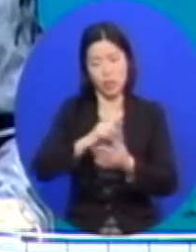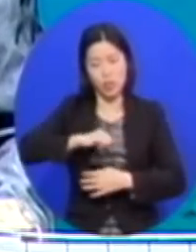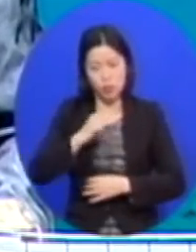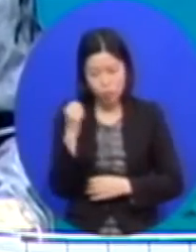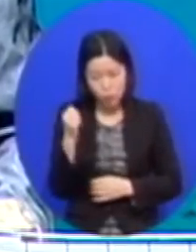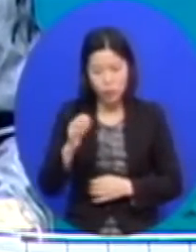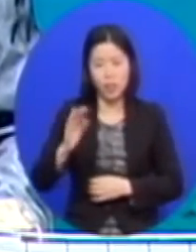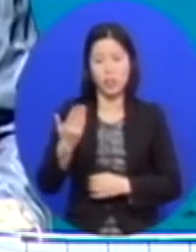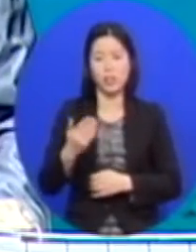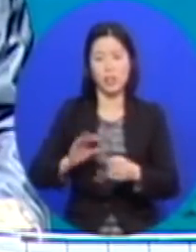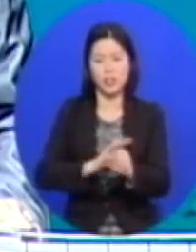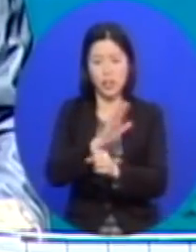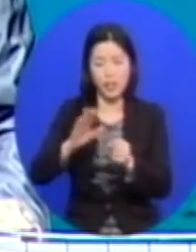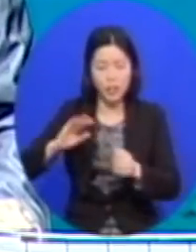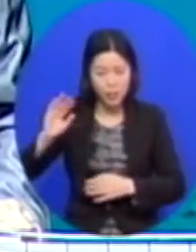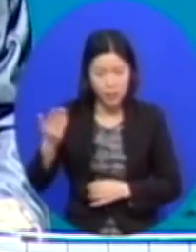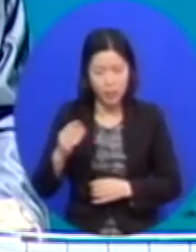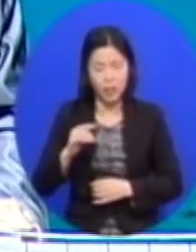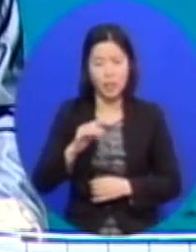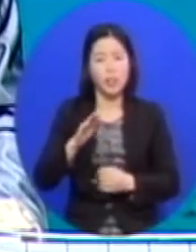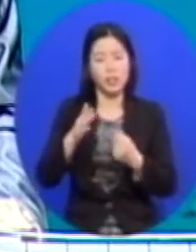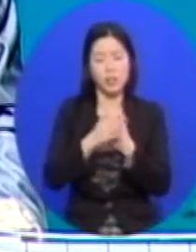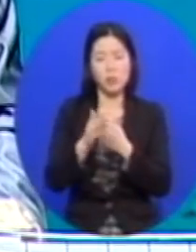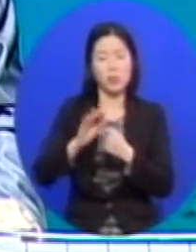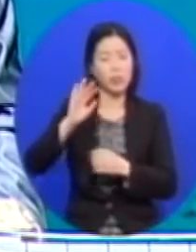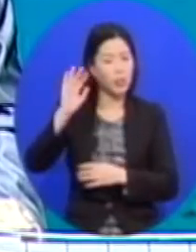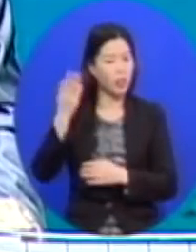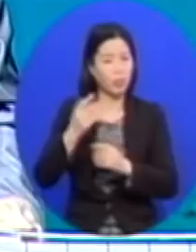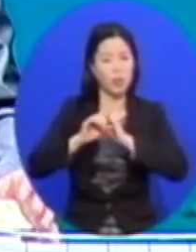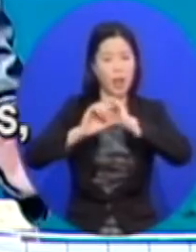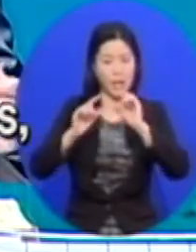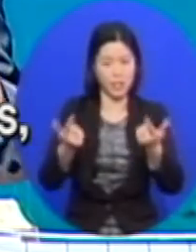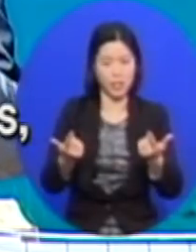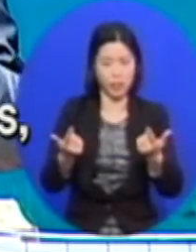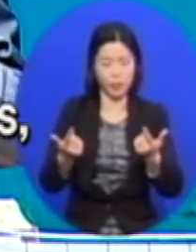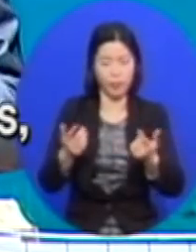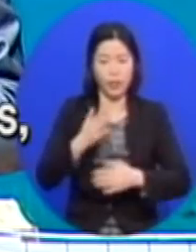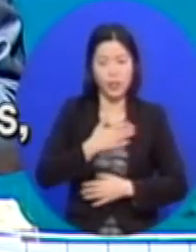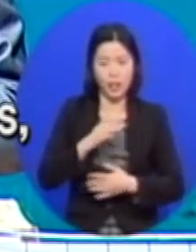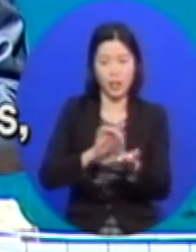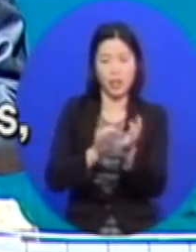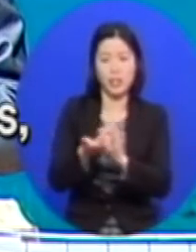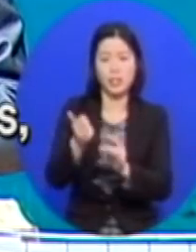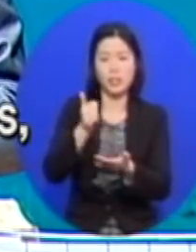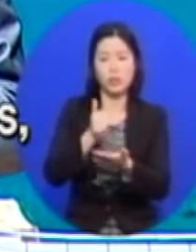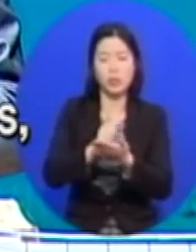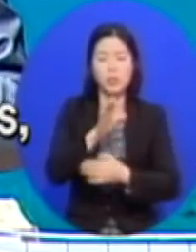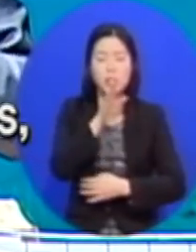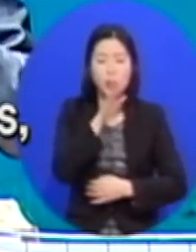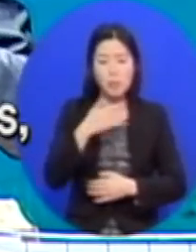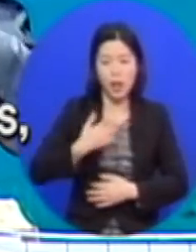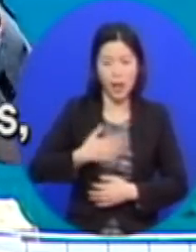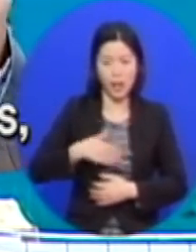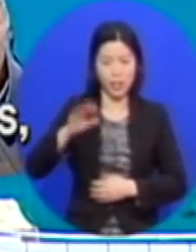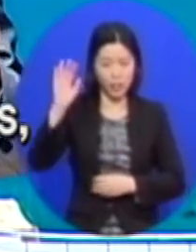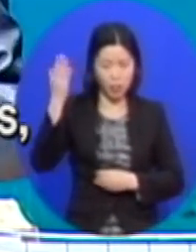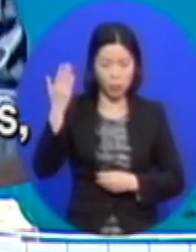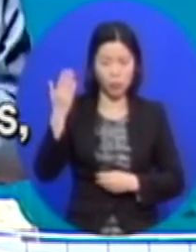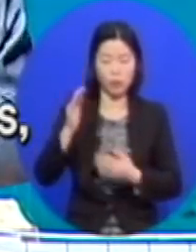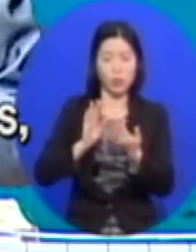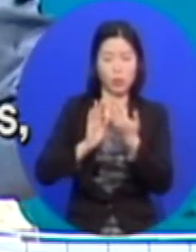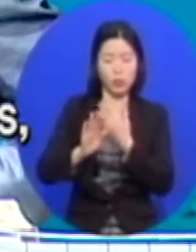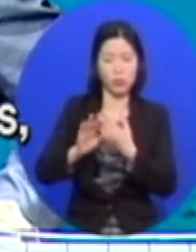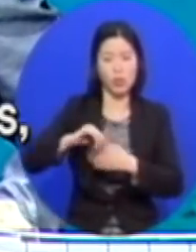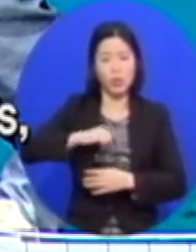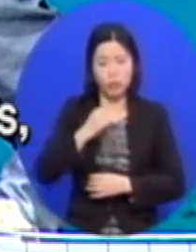된다 사랑 해야 된다 그래서 되는게 아니에요 예수님을 내가 정말 알게 되므로 순정 하게 되고